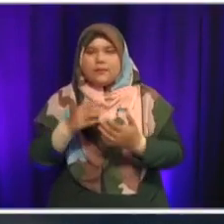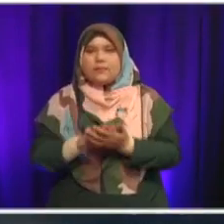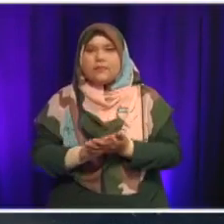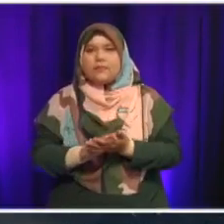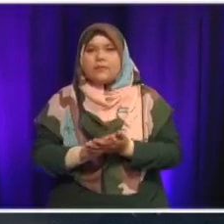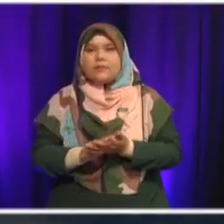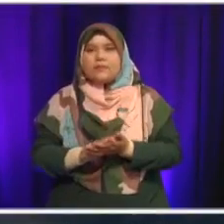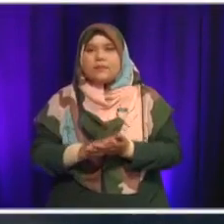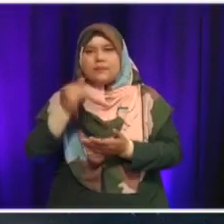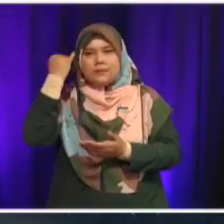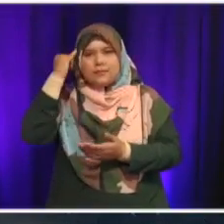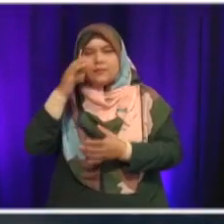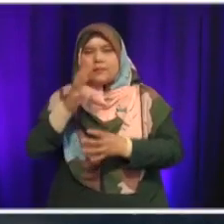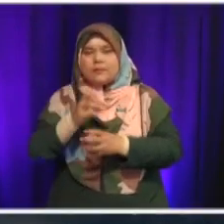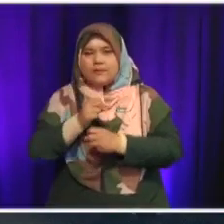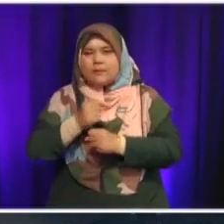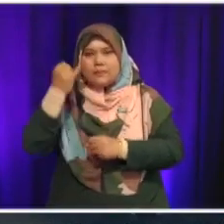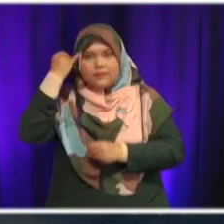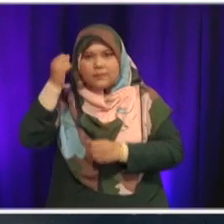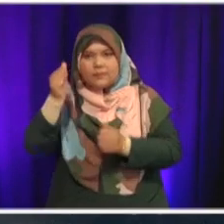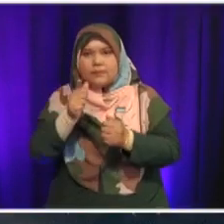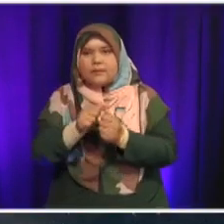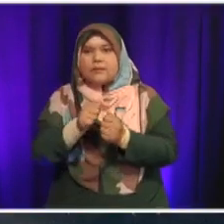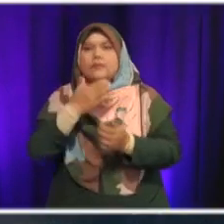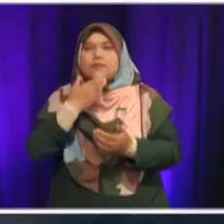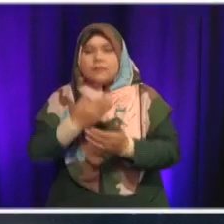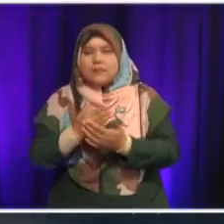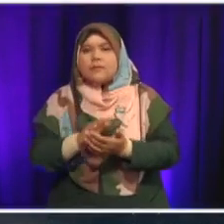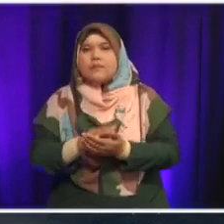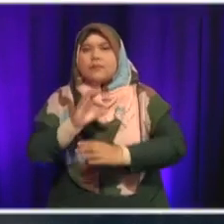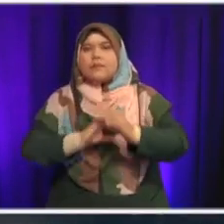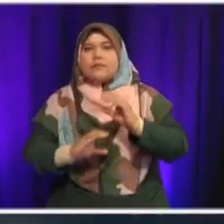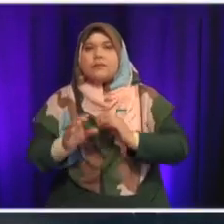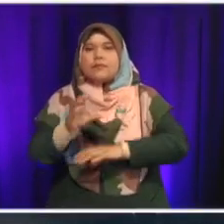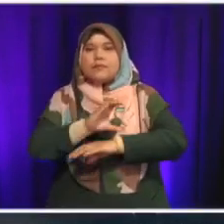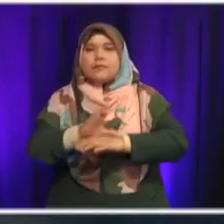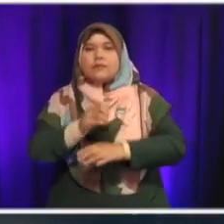ilmu telah diberikan dapat menerima kepada semua yang menonton cara untuk kita melakukan